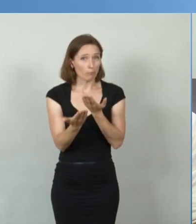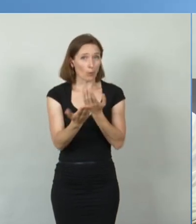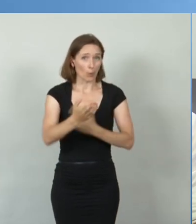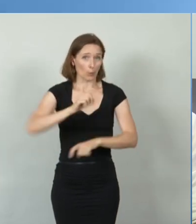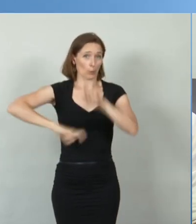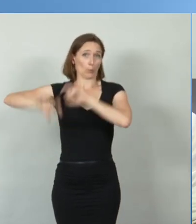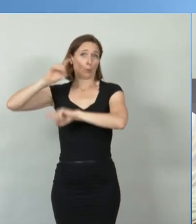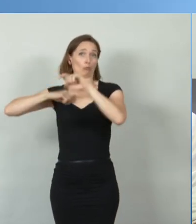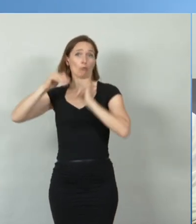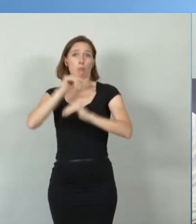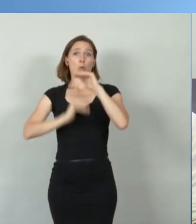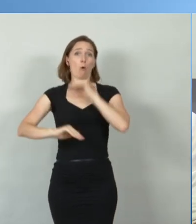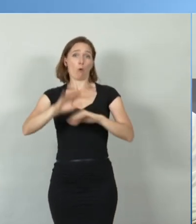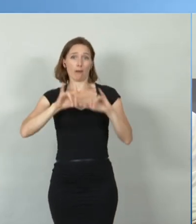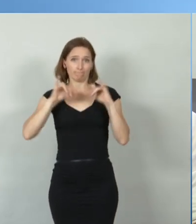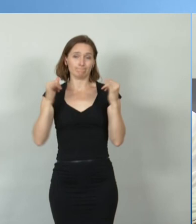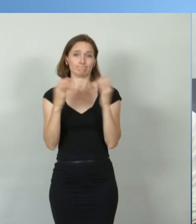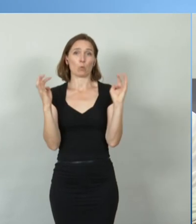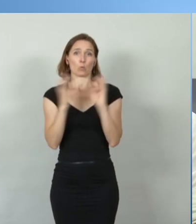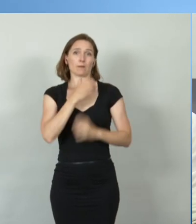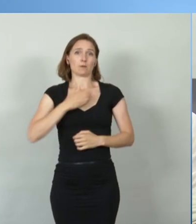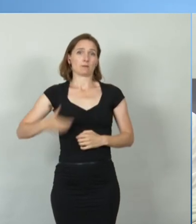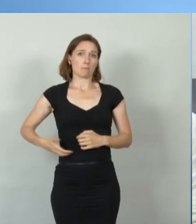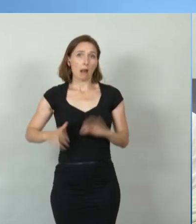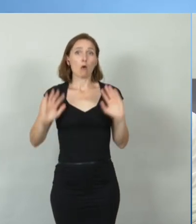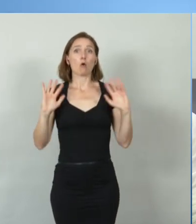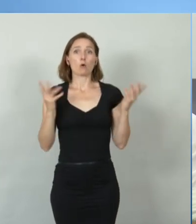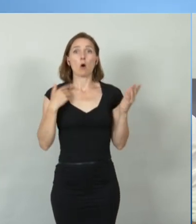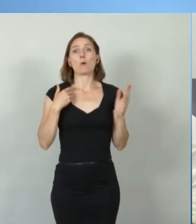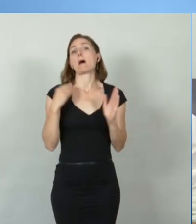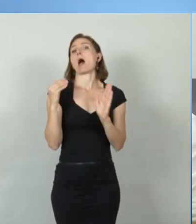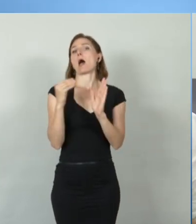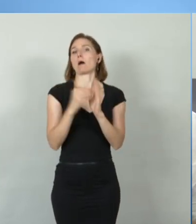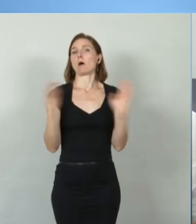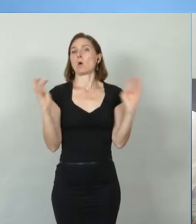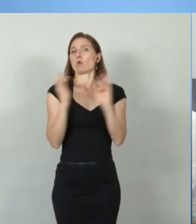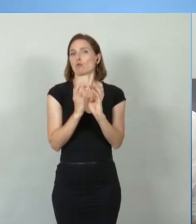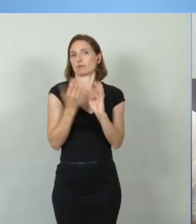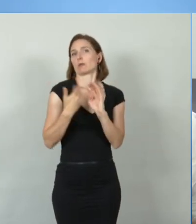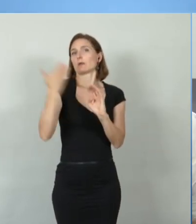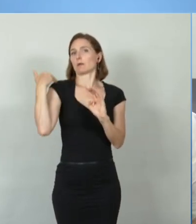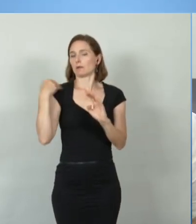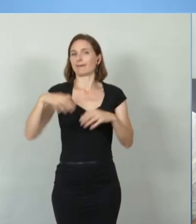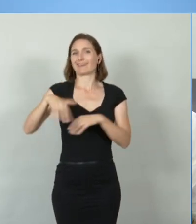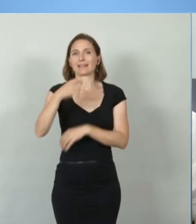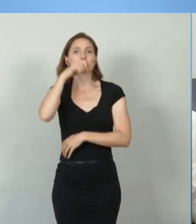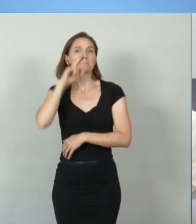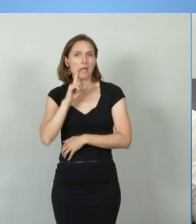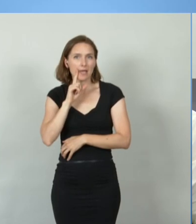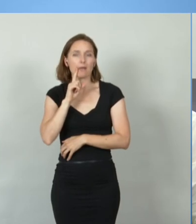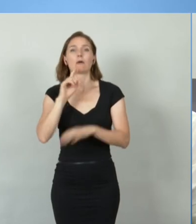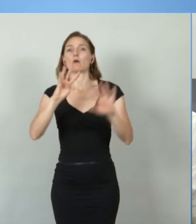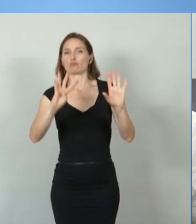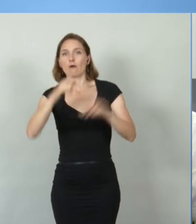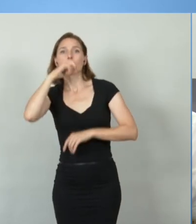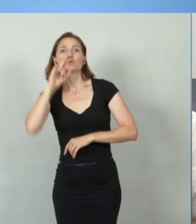municipal avec l'adoption des procès-verbaux des conseils du 15 et du 9 15 mai 9 juin c'est l'occasion